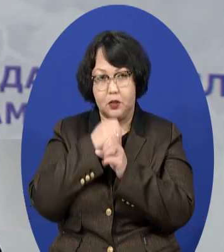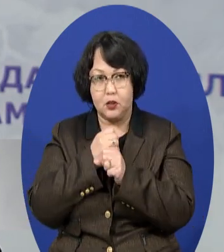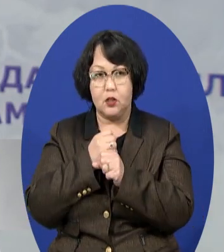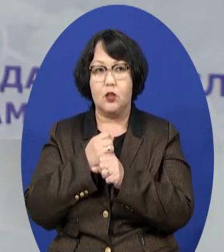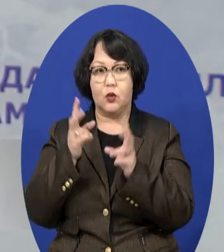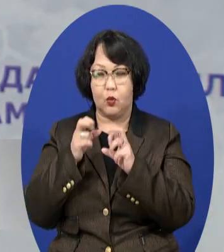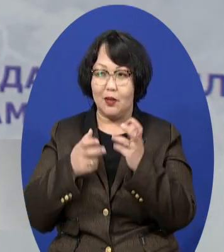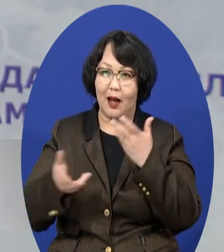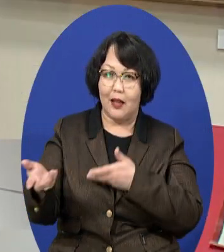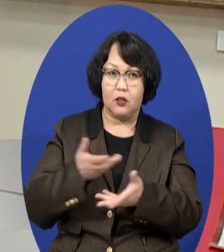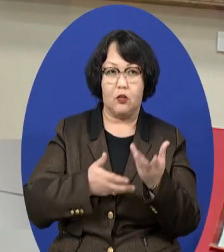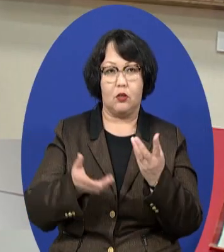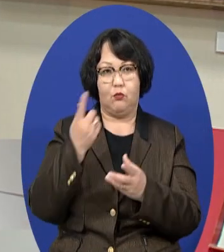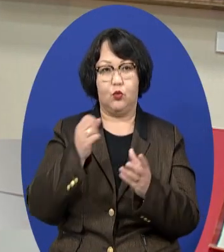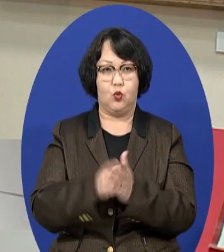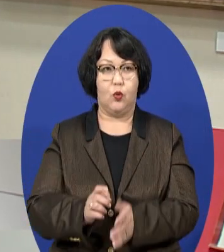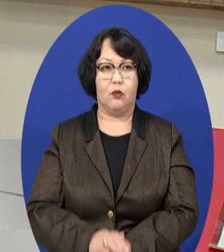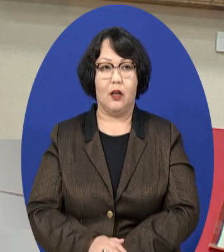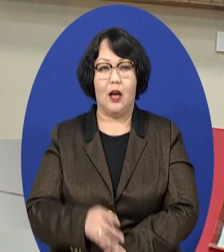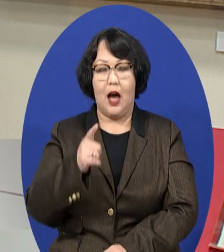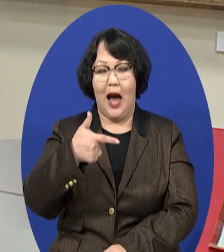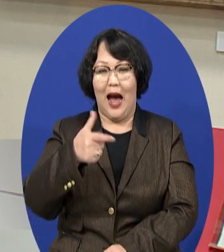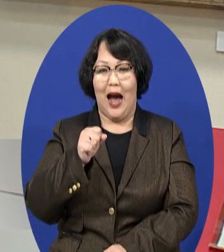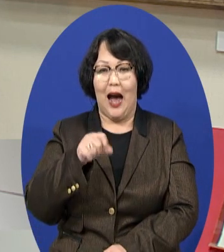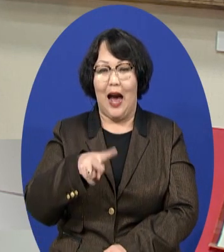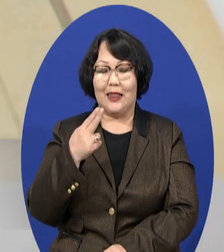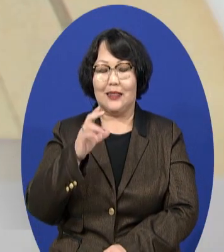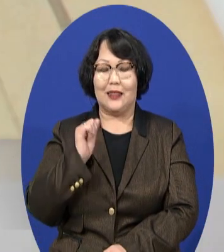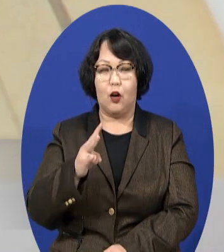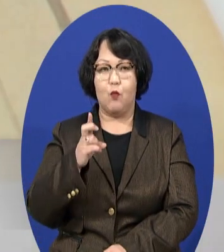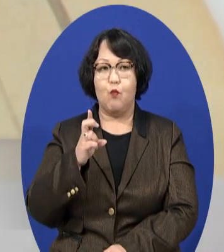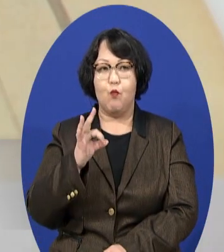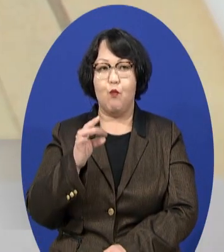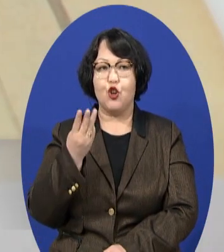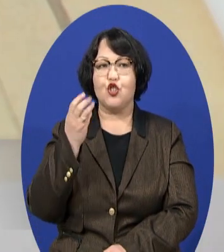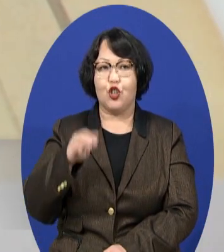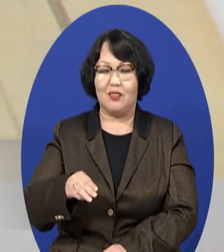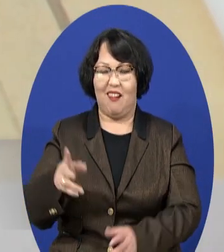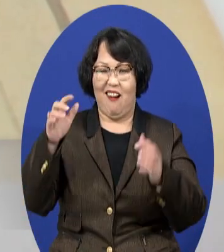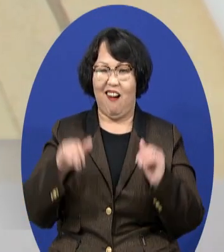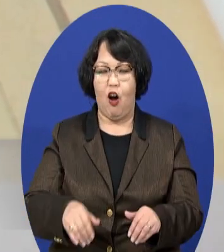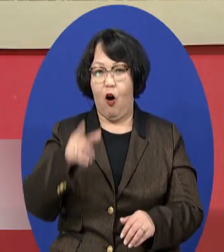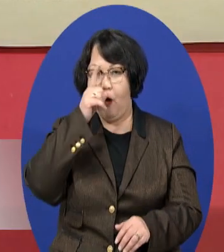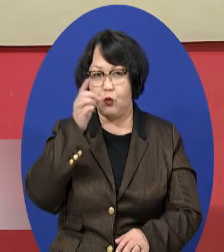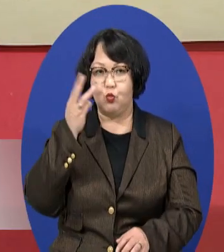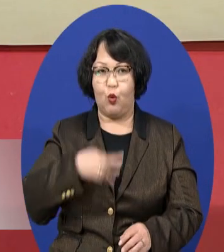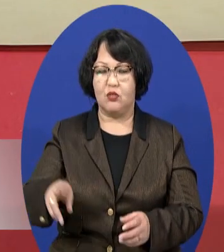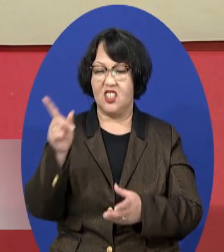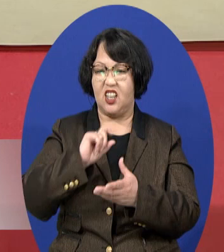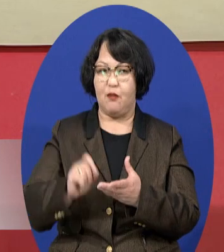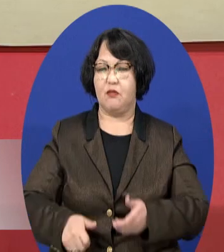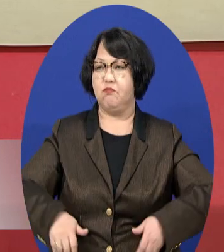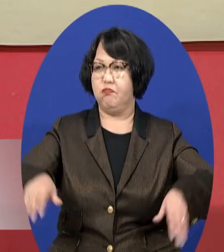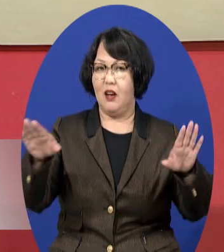эргэлтэнд оруулдаг ийм байх нь чухал. Галдан Бошигт хааны Орос төвдөд илгээж байсан цагтл Английн дэслэгч Монголыг дамжин өнгөрөхтэй